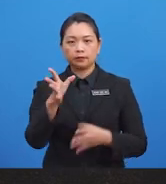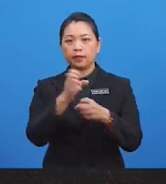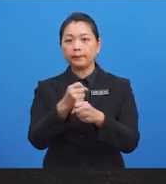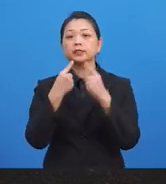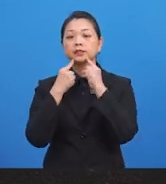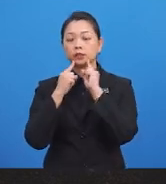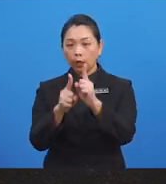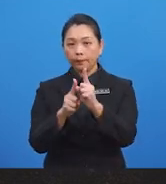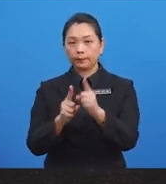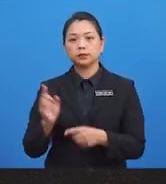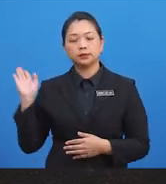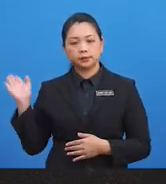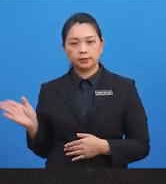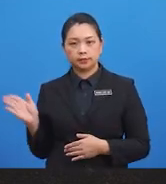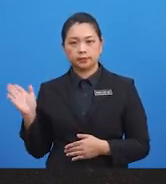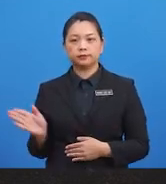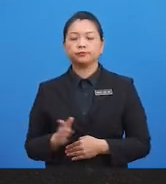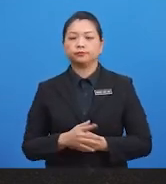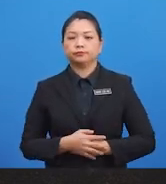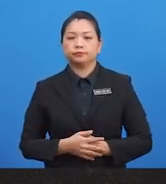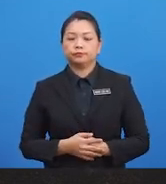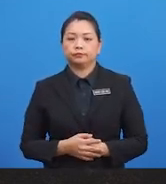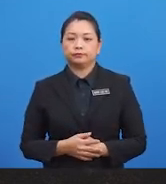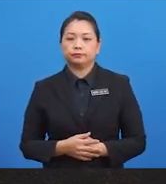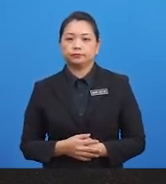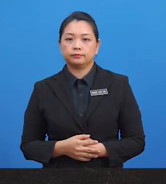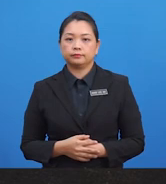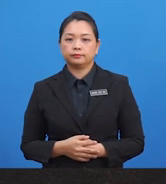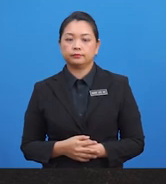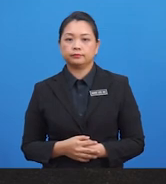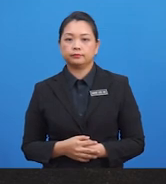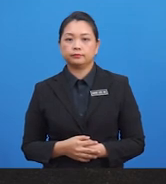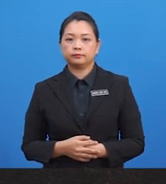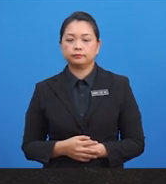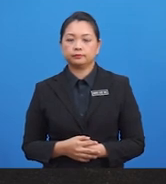jawapan negatif 10, 2 per 3.